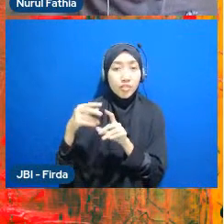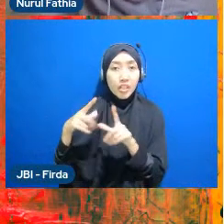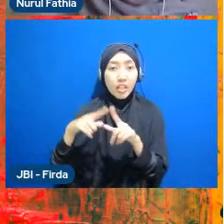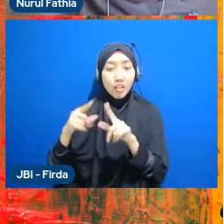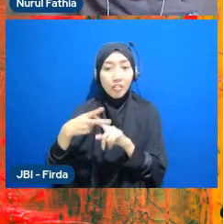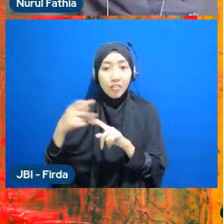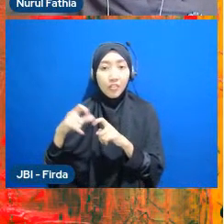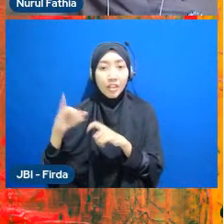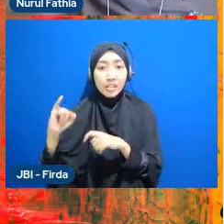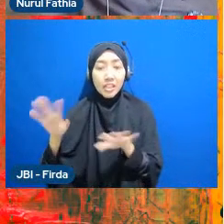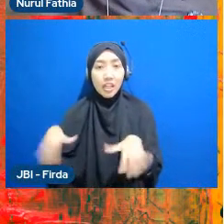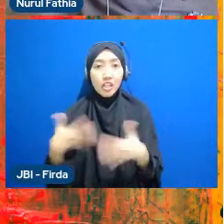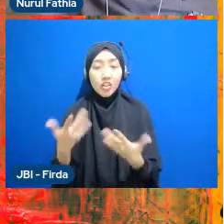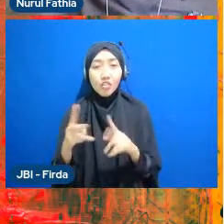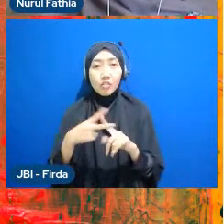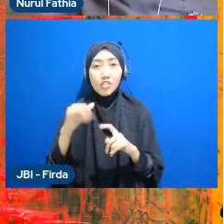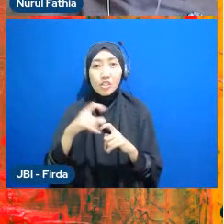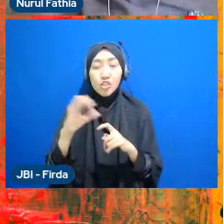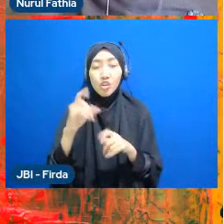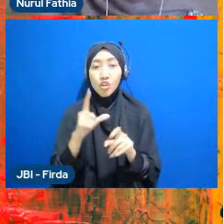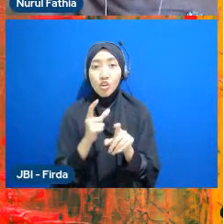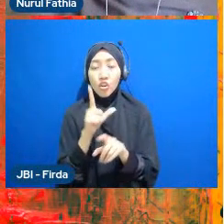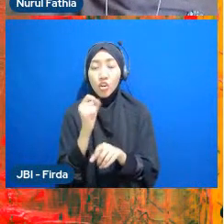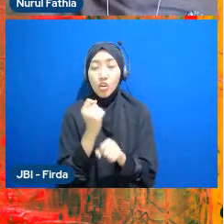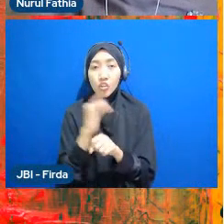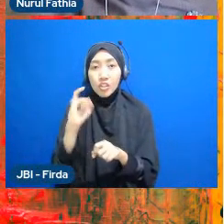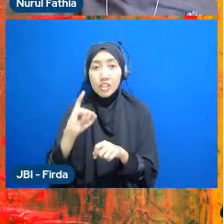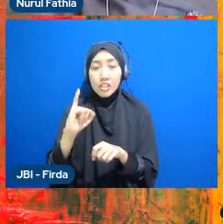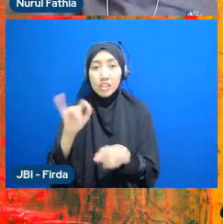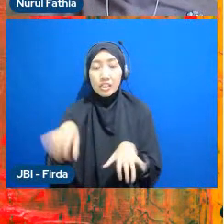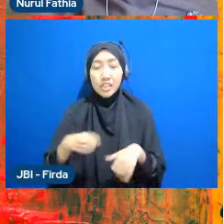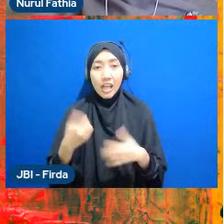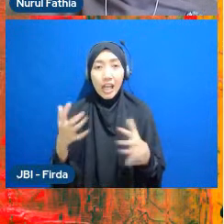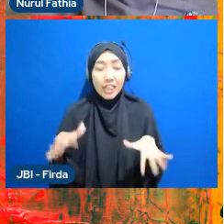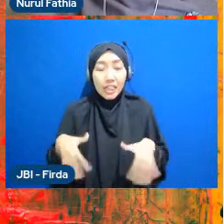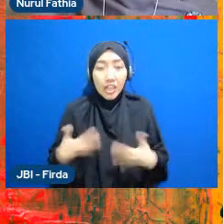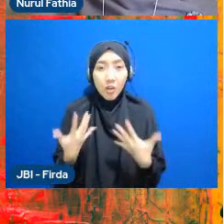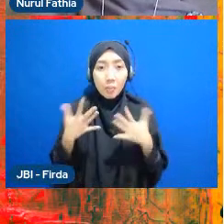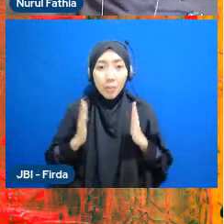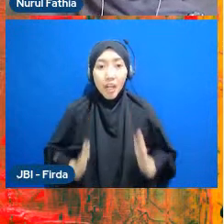gejolak fisiologis dan ada perilaku yang ditampakkan, seperti itu.